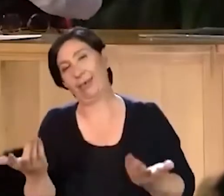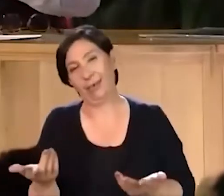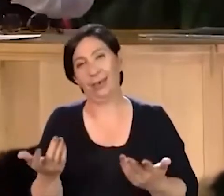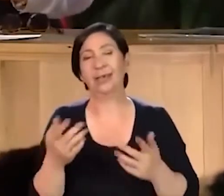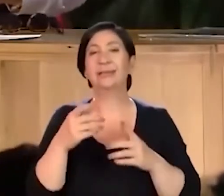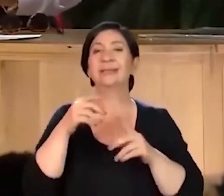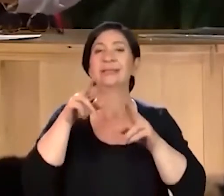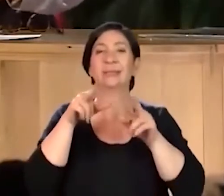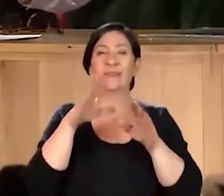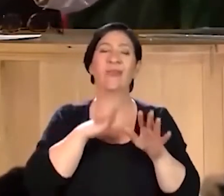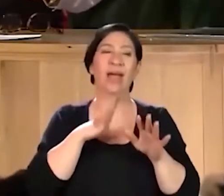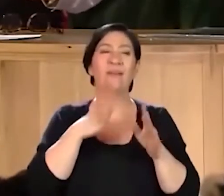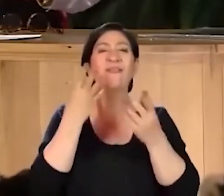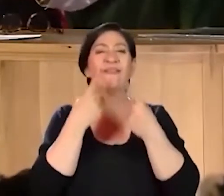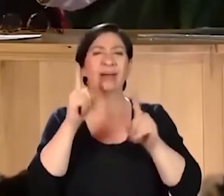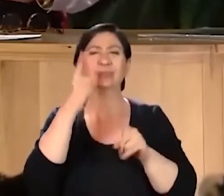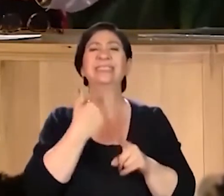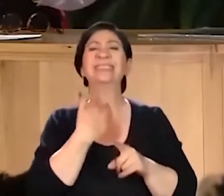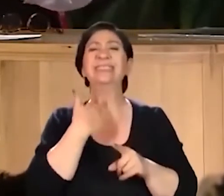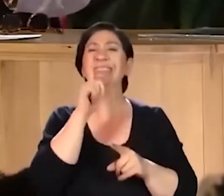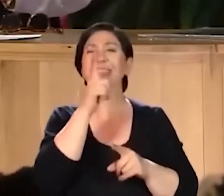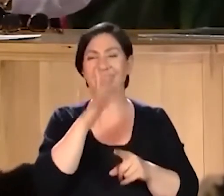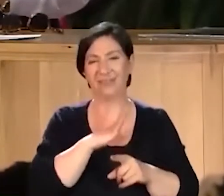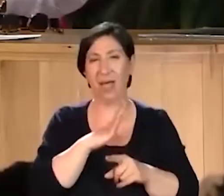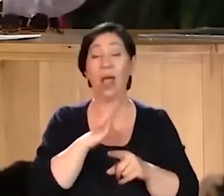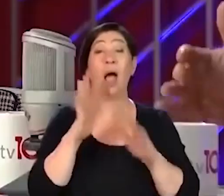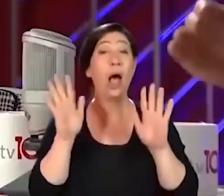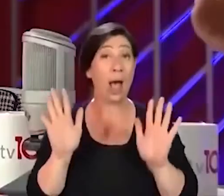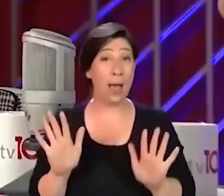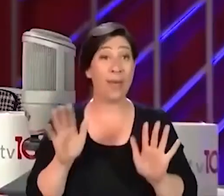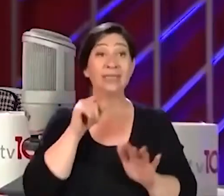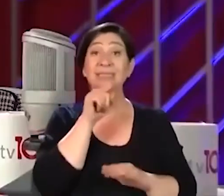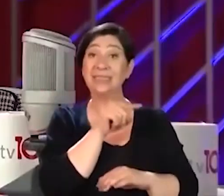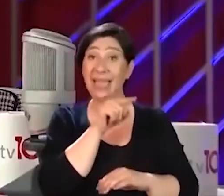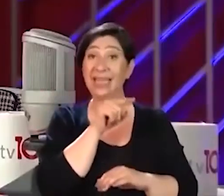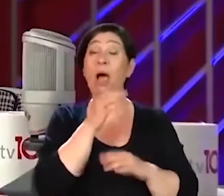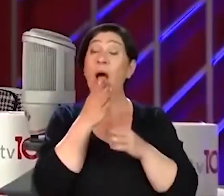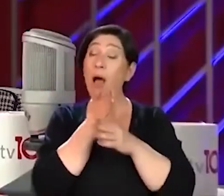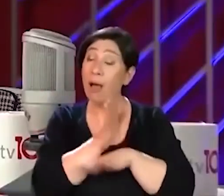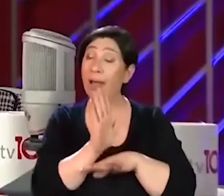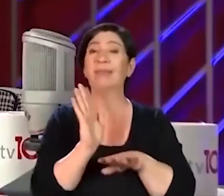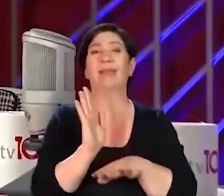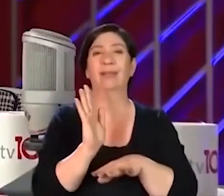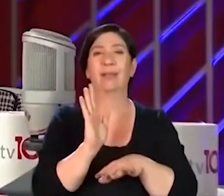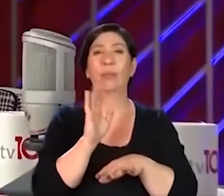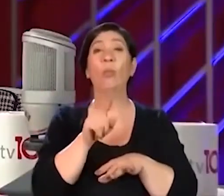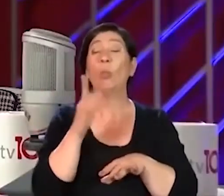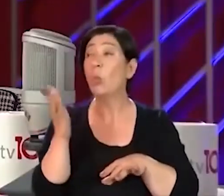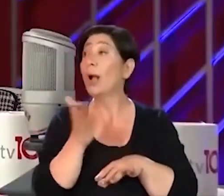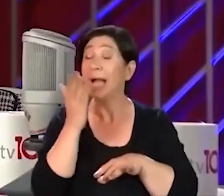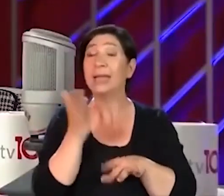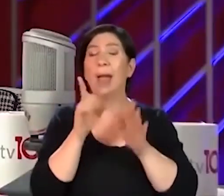ilde pens var ama ama belki sen Hakikaten bu kadar